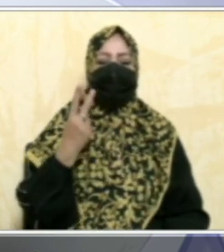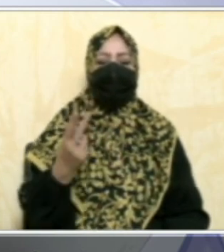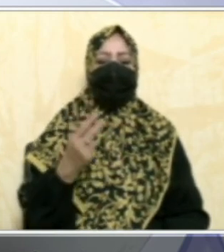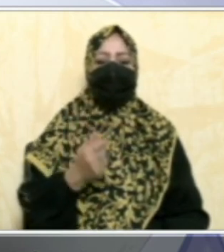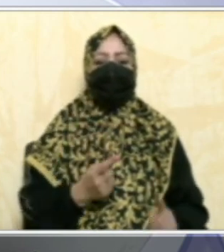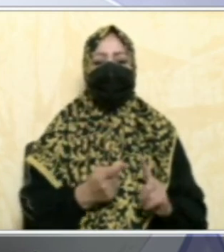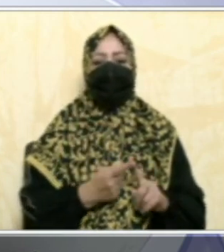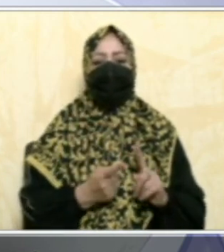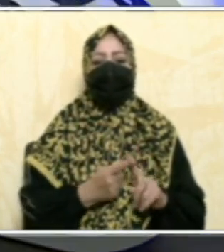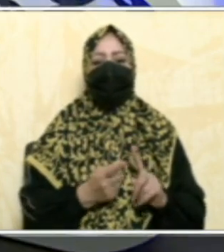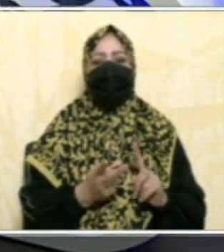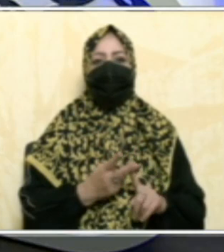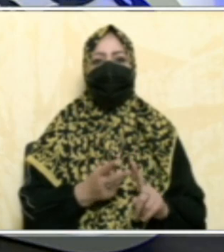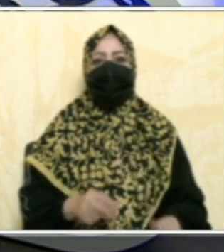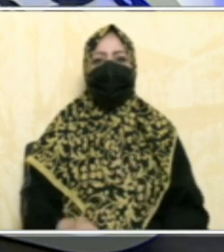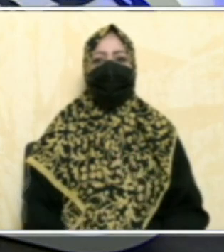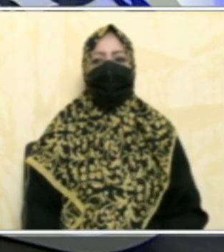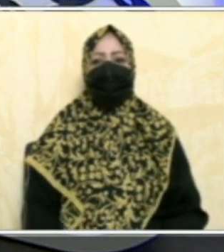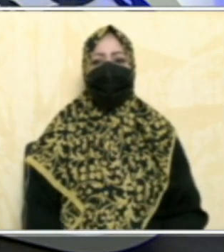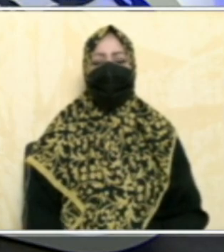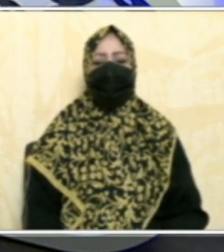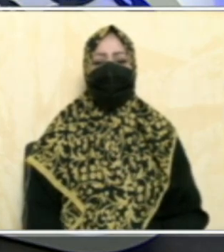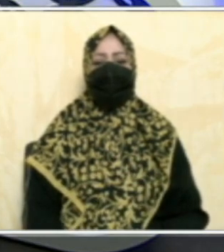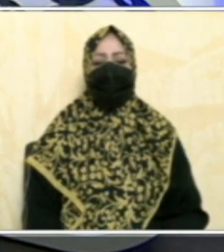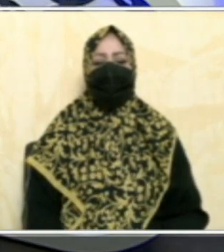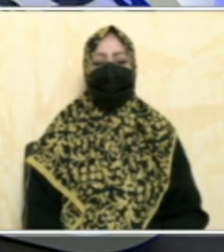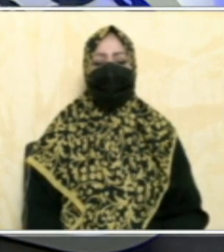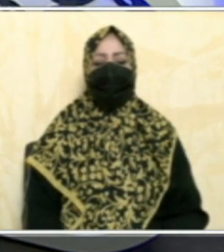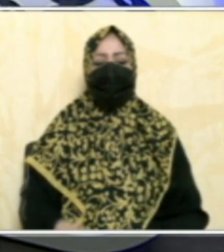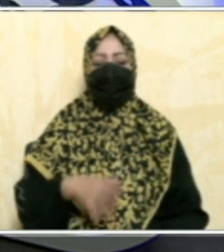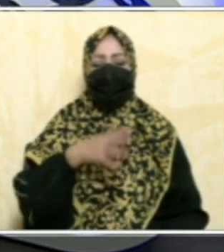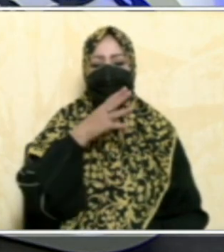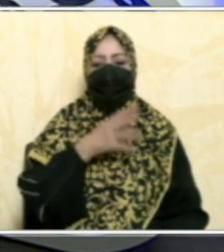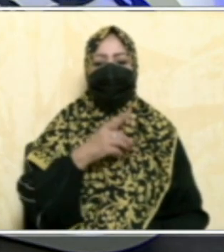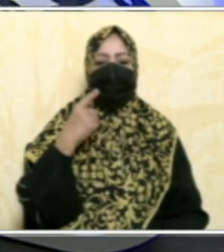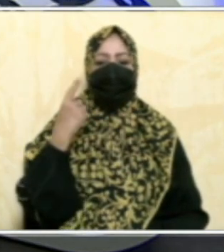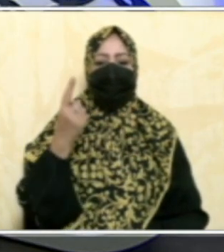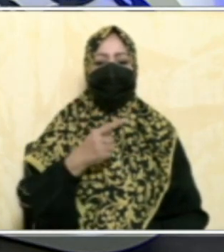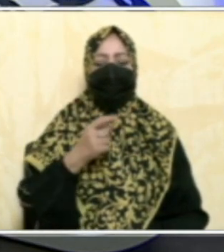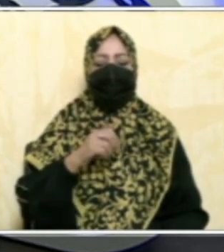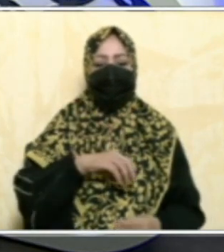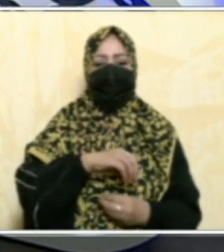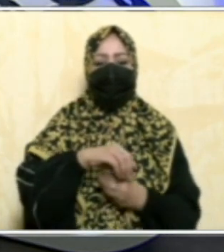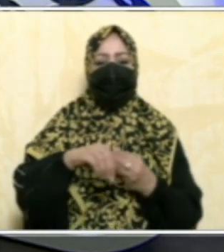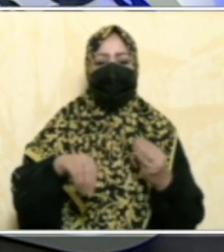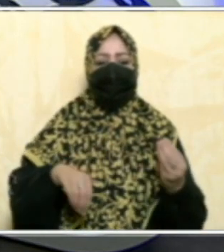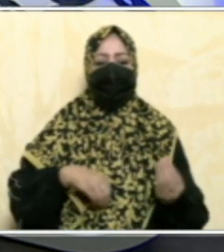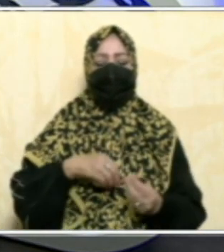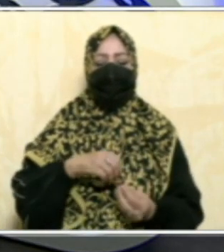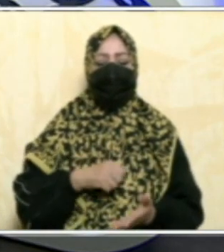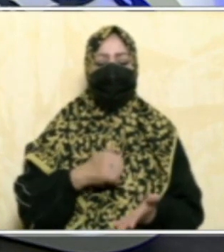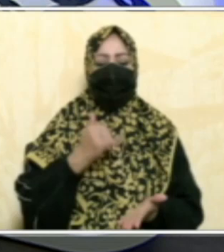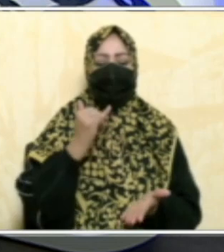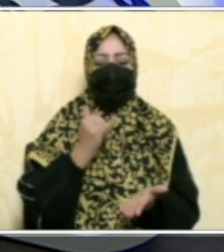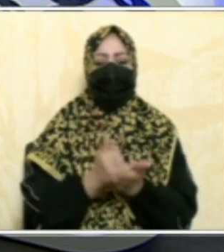السؤال الأول يا شيخ، هل العمرة والختمة عن الميت تجزئ؟